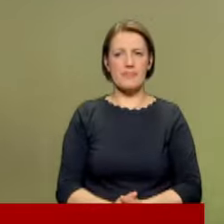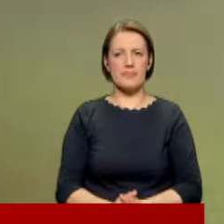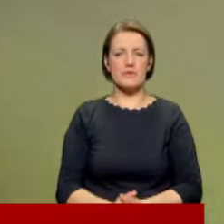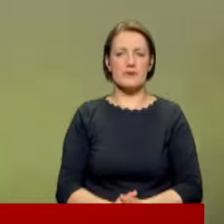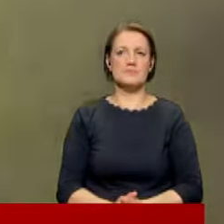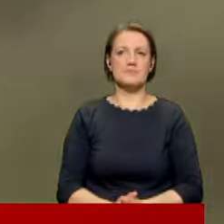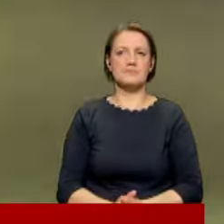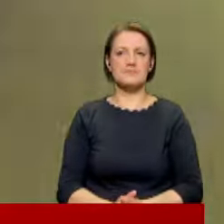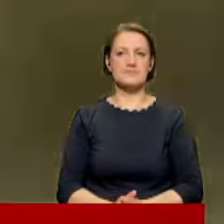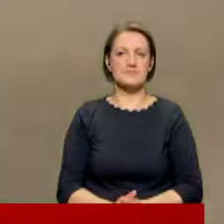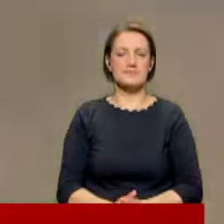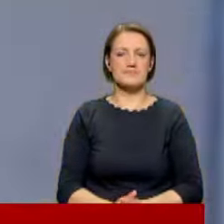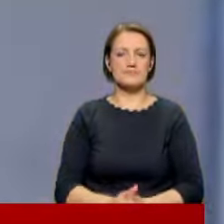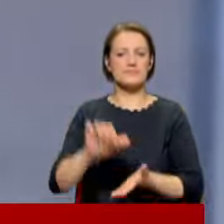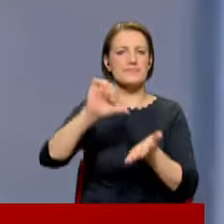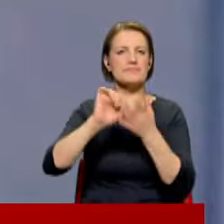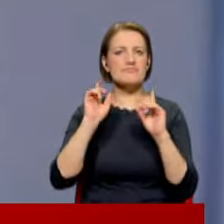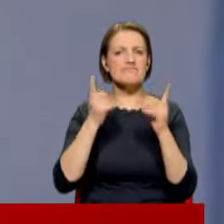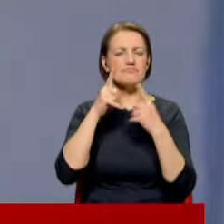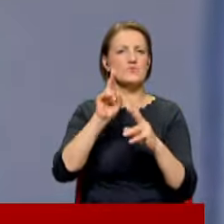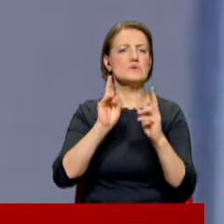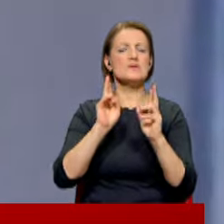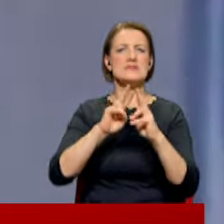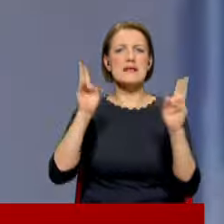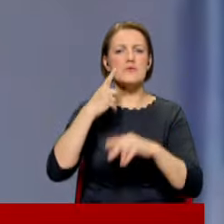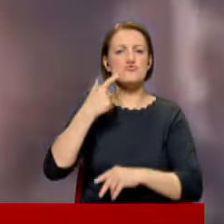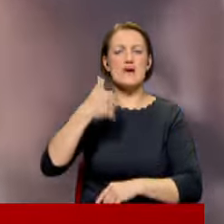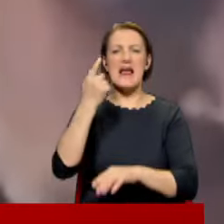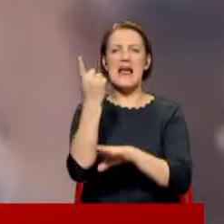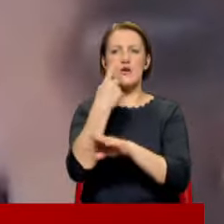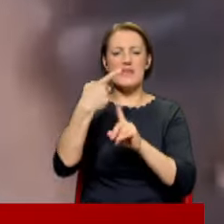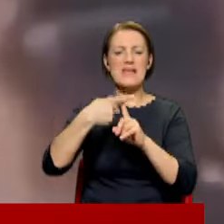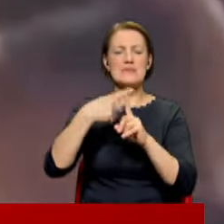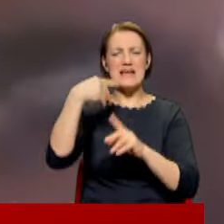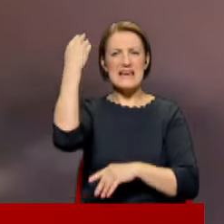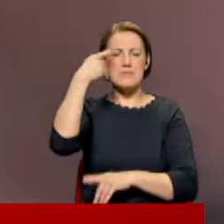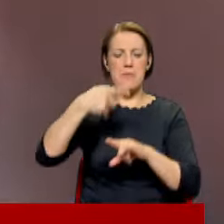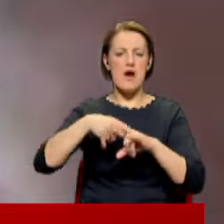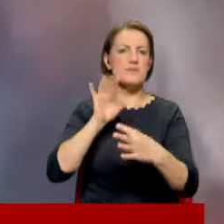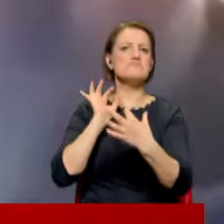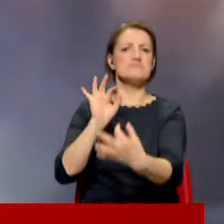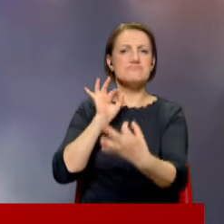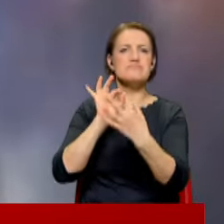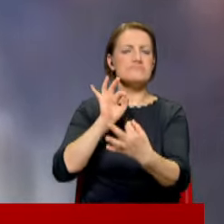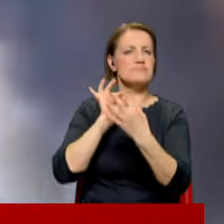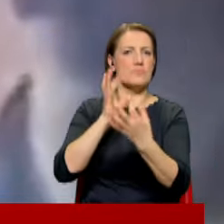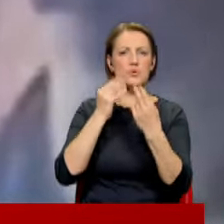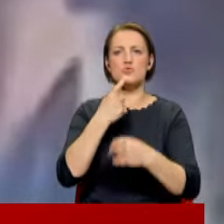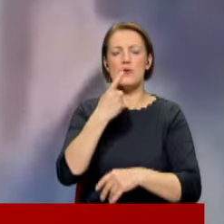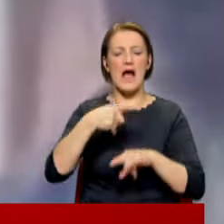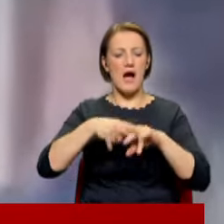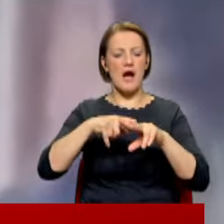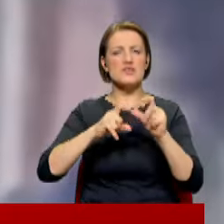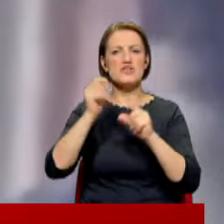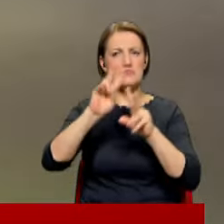Hüseyin. Ya Hüseyin. İranlı yetkili bu sırada reisinin helikopterindeki Tebriz imamı Haşim'le bağlantı kurduklarını söyledi.